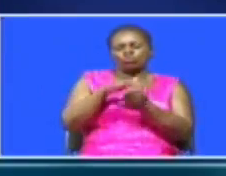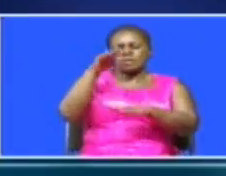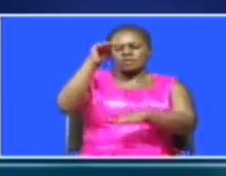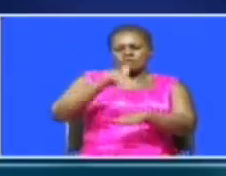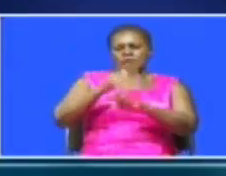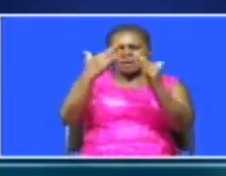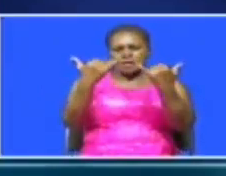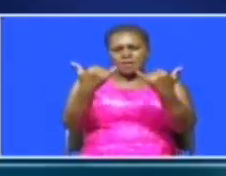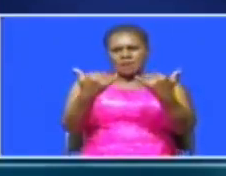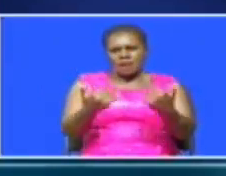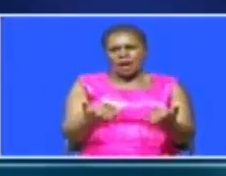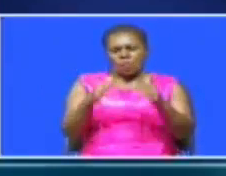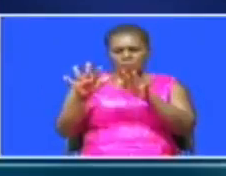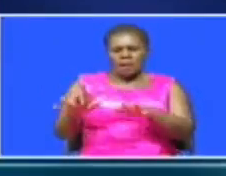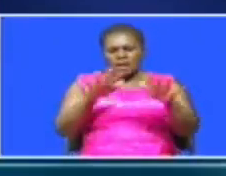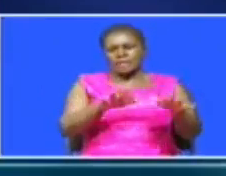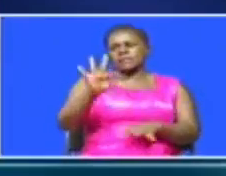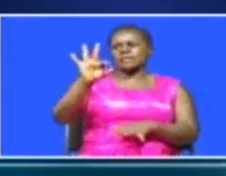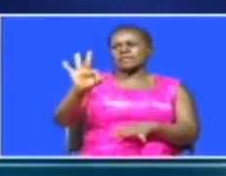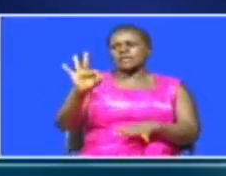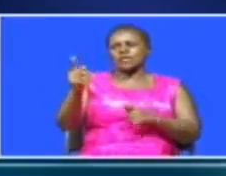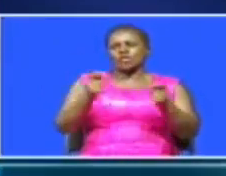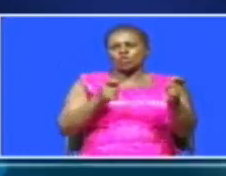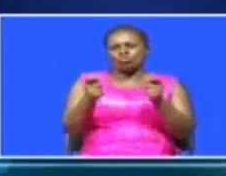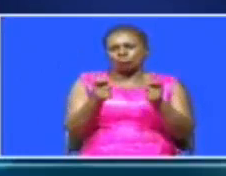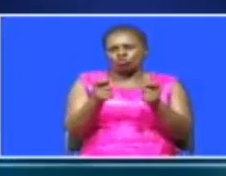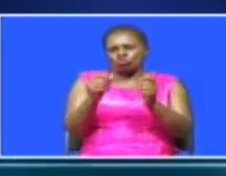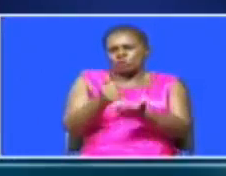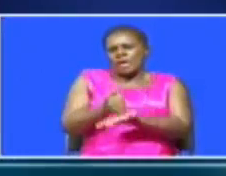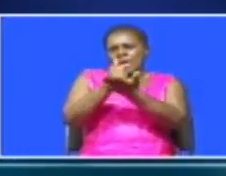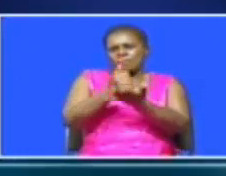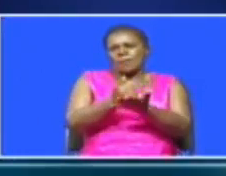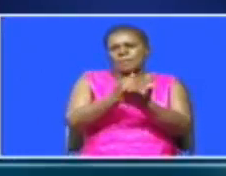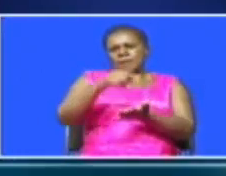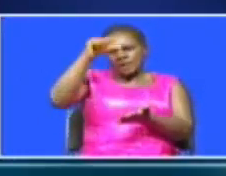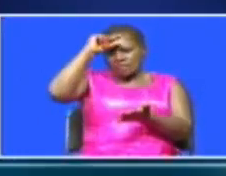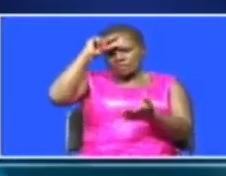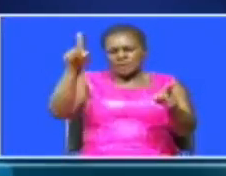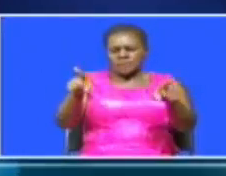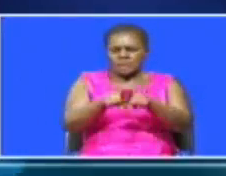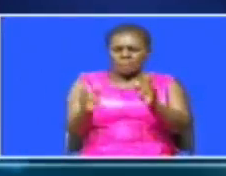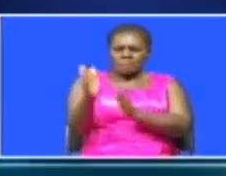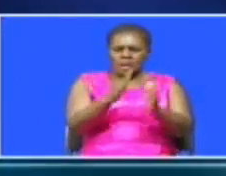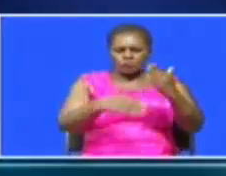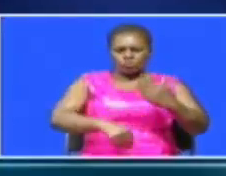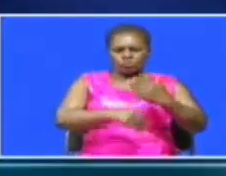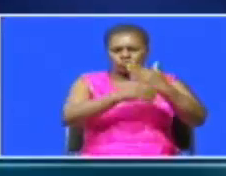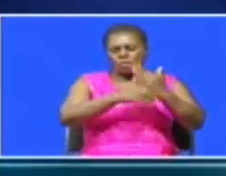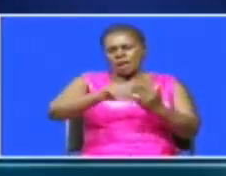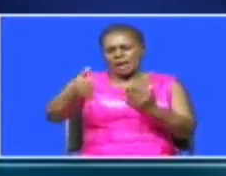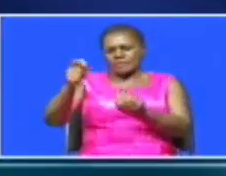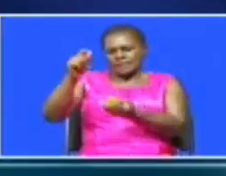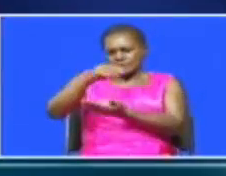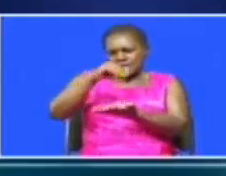sasa masoko matatu yamefunguliwa kukidhi maslahi yao. Serikali vilevile ina mpango wa kuongeza vituo vingine